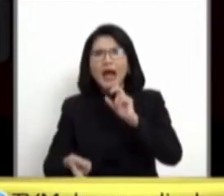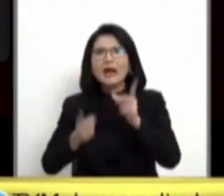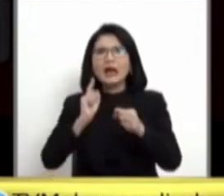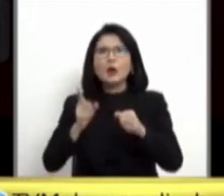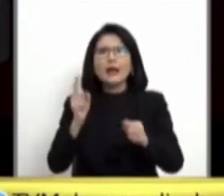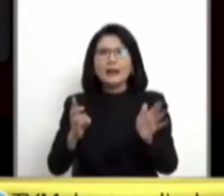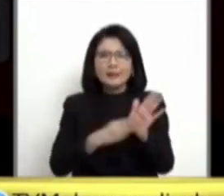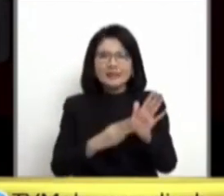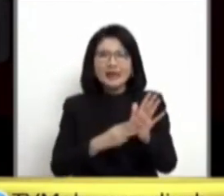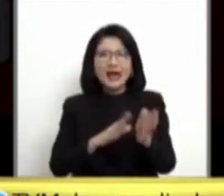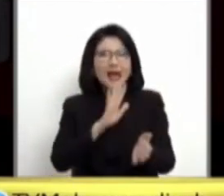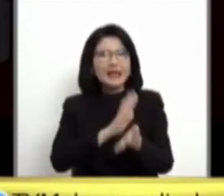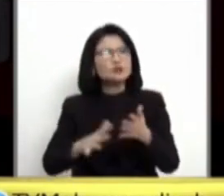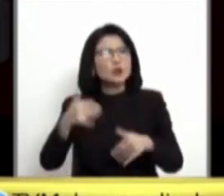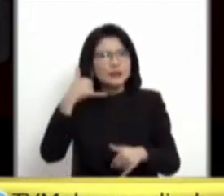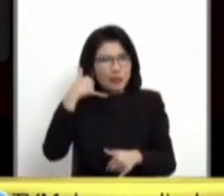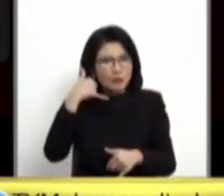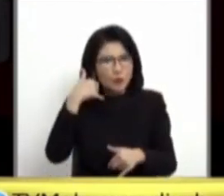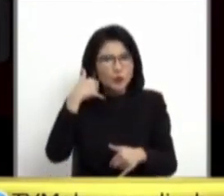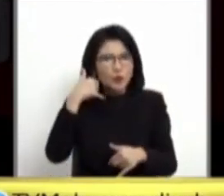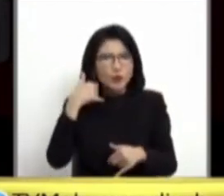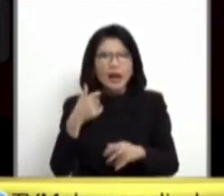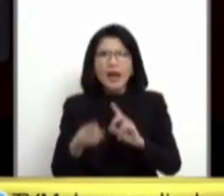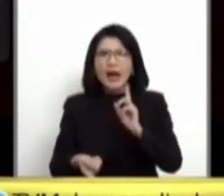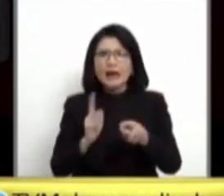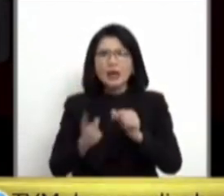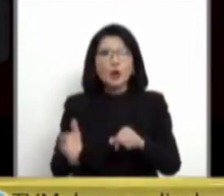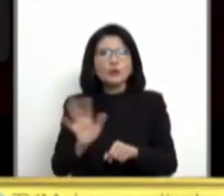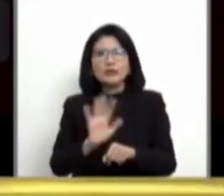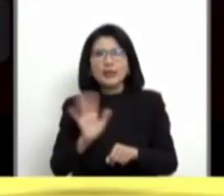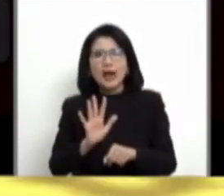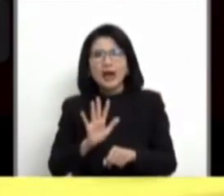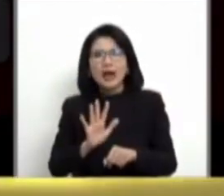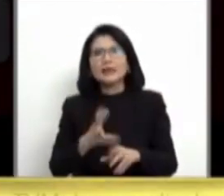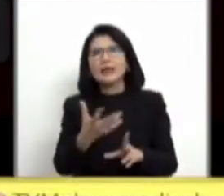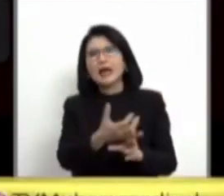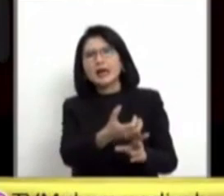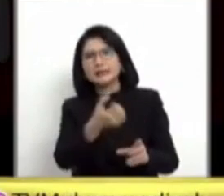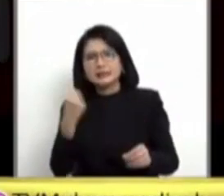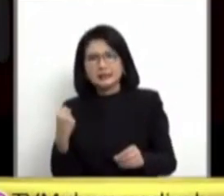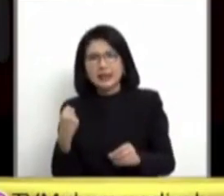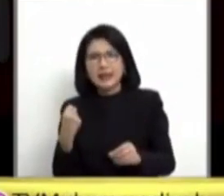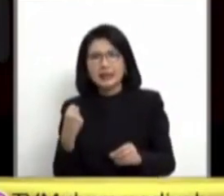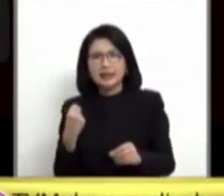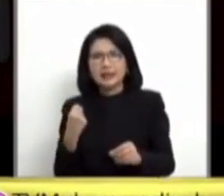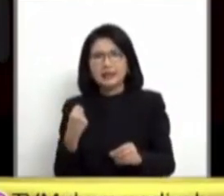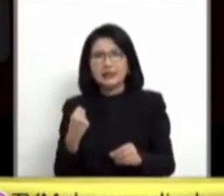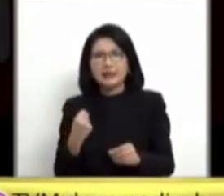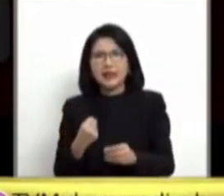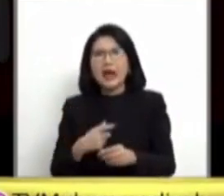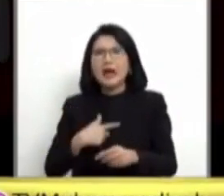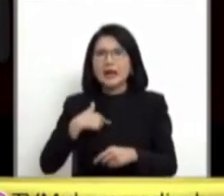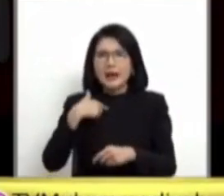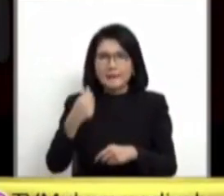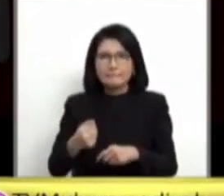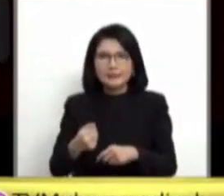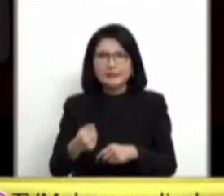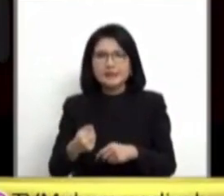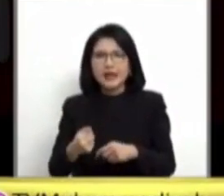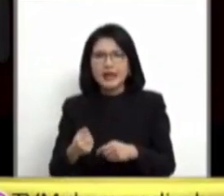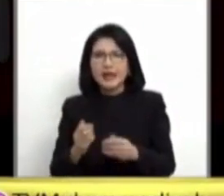telepon ke situ kalau tidak maka ini akan kita tarik di pemerintah tertinggi agar kita bisa